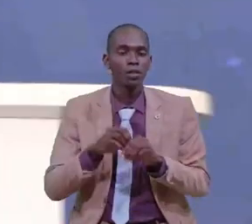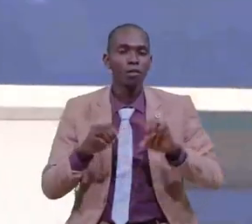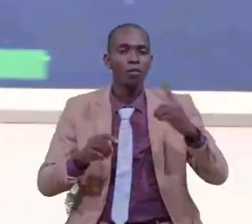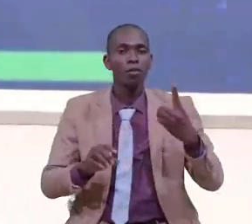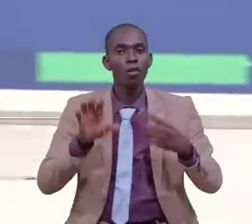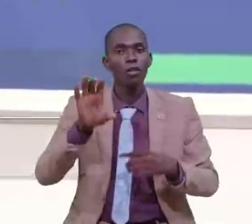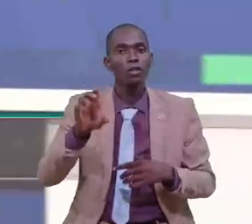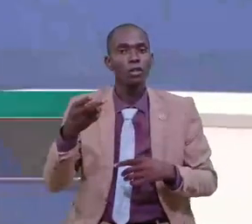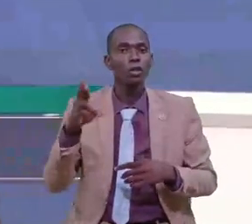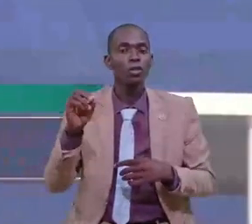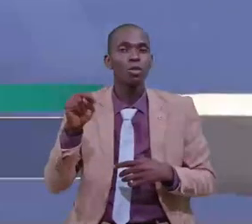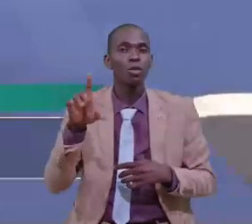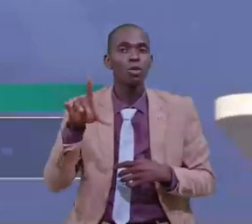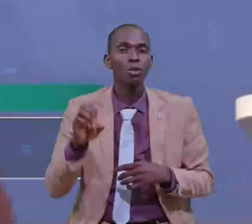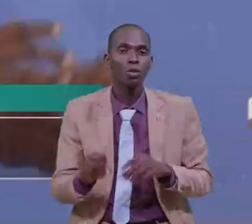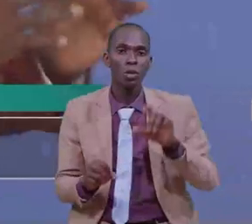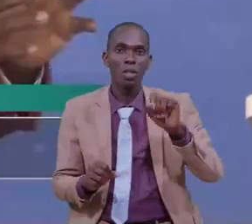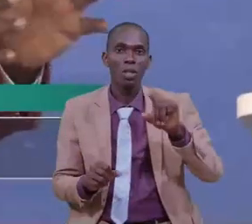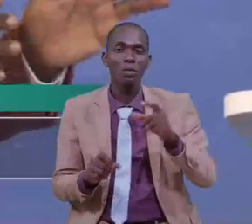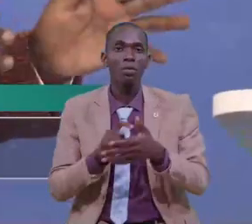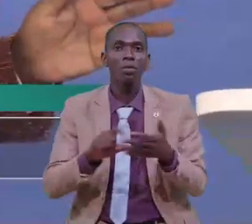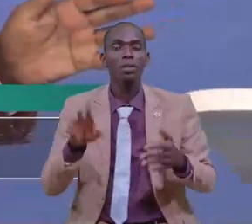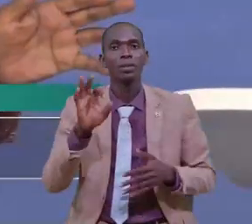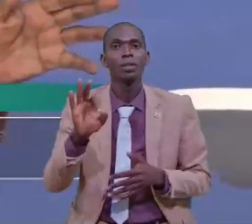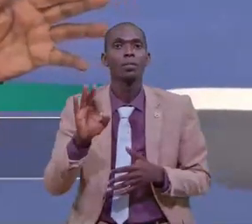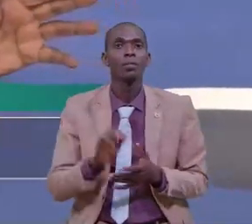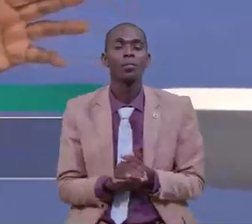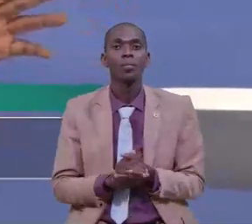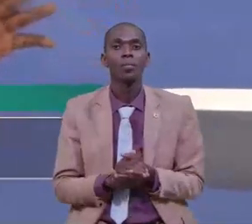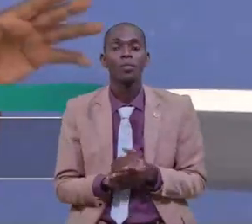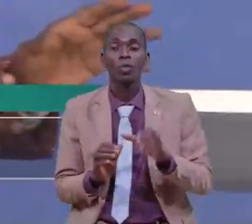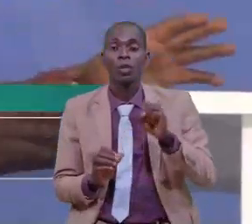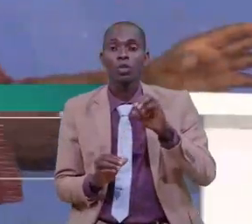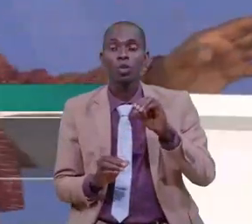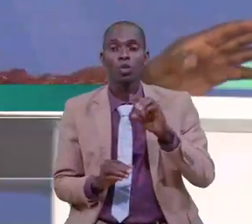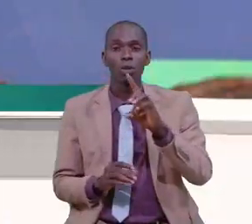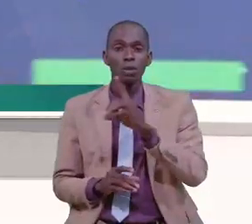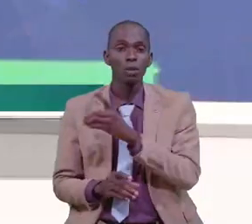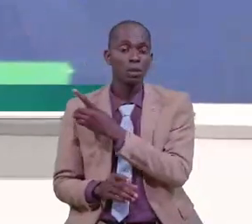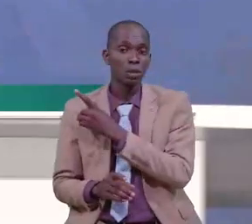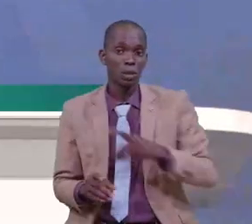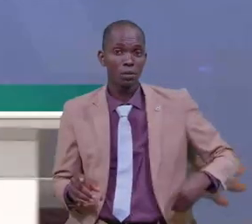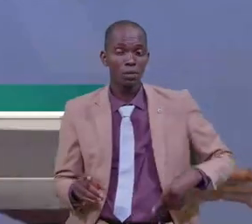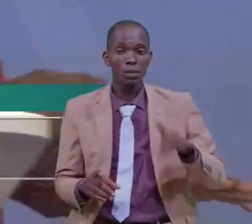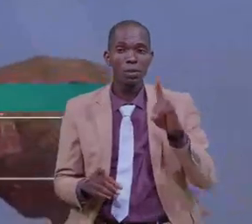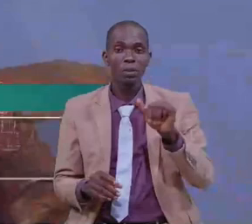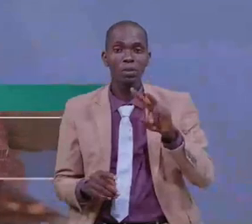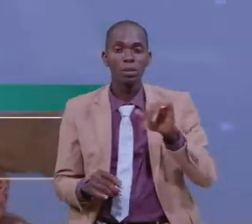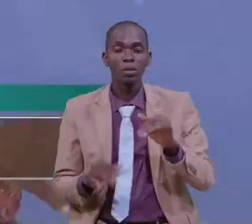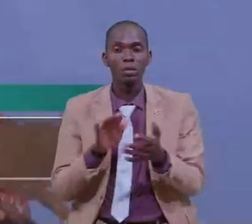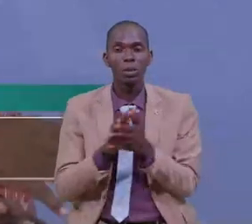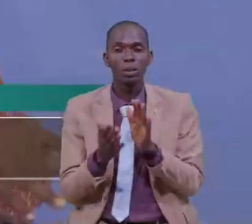chapitre 11, je vous lis là à partir du verset 9. 1 Chronique 11,